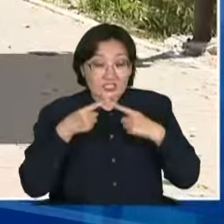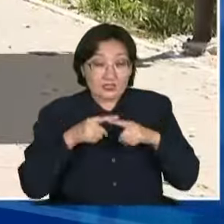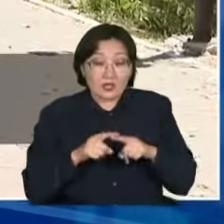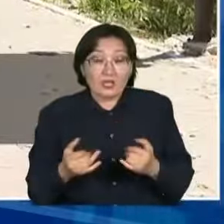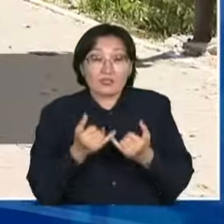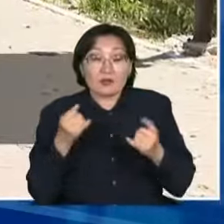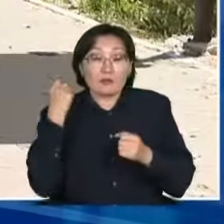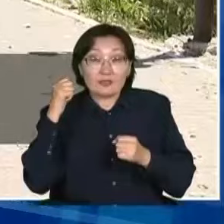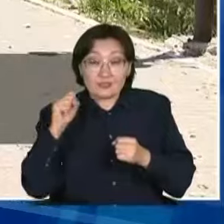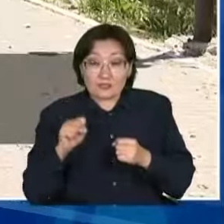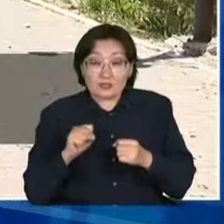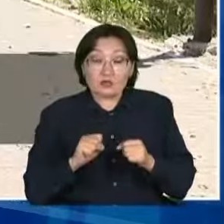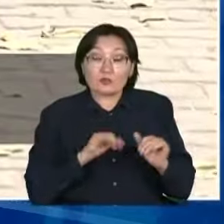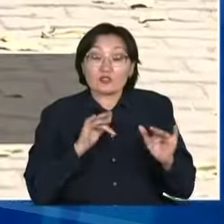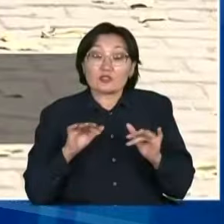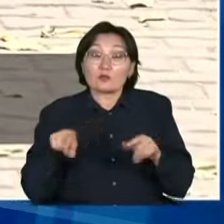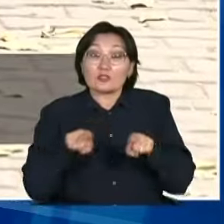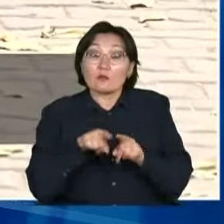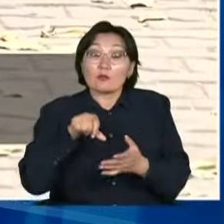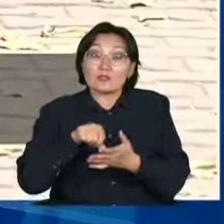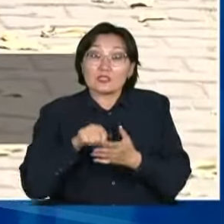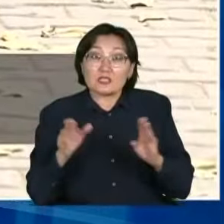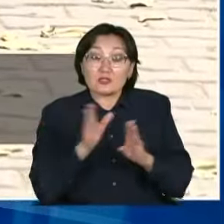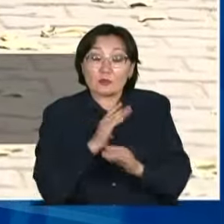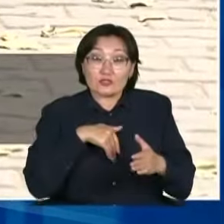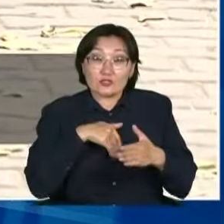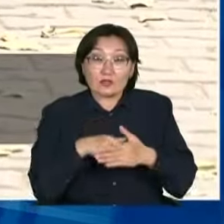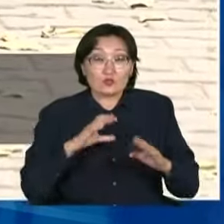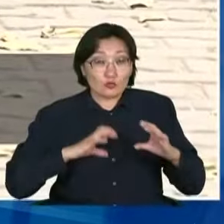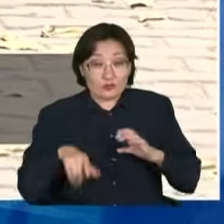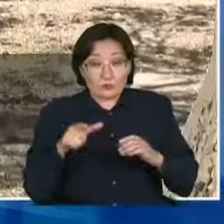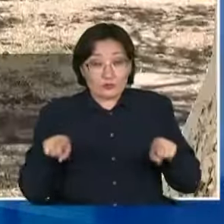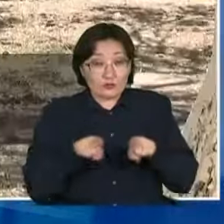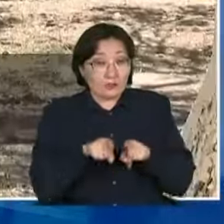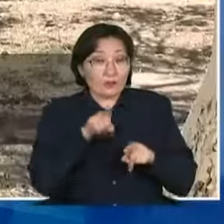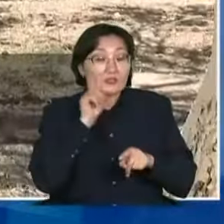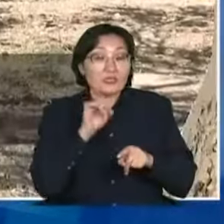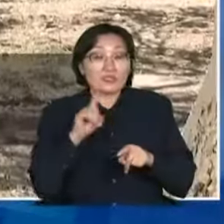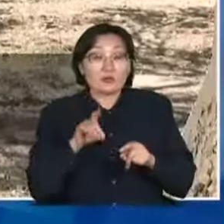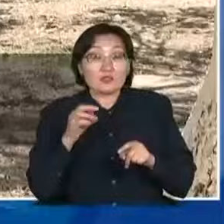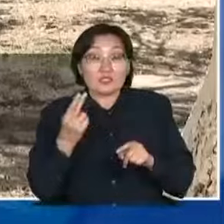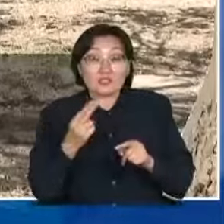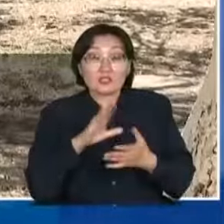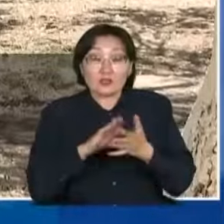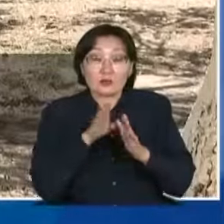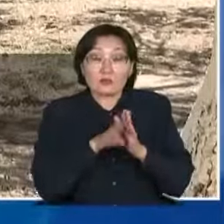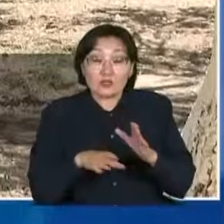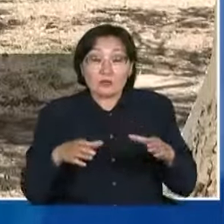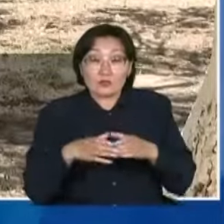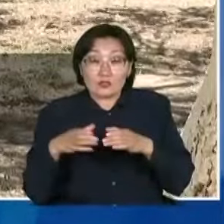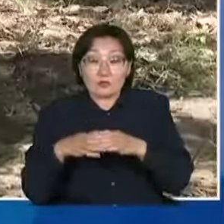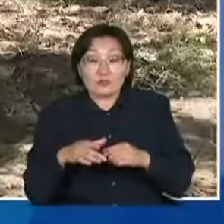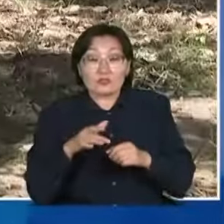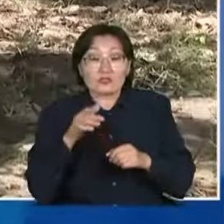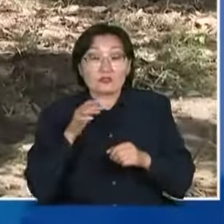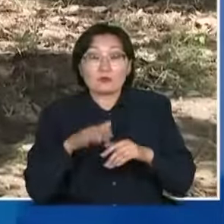для победителей. В акции также принимают участие эко-волонтеры, студенты, а также молодежь из социально уязвимых слоев населения в возрасте